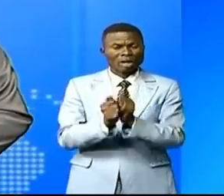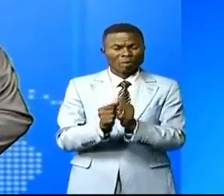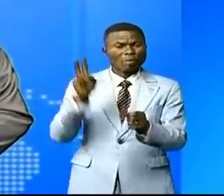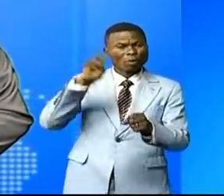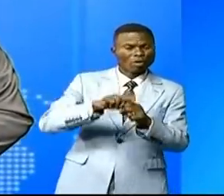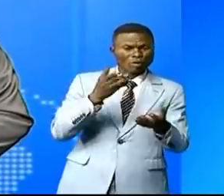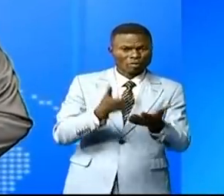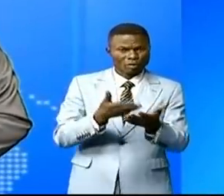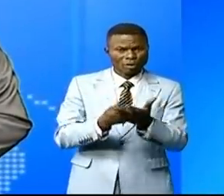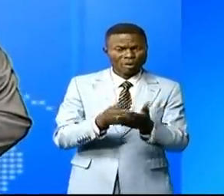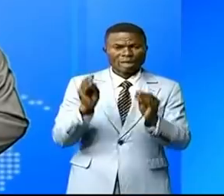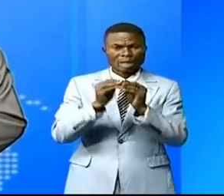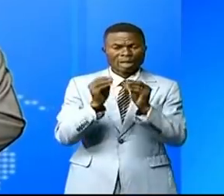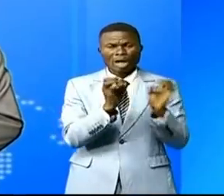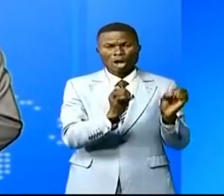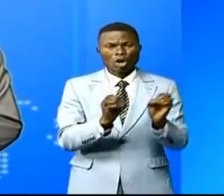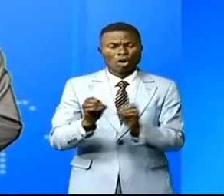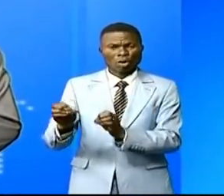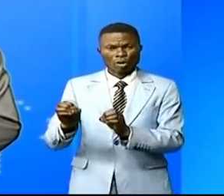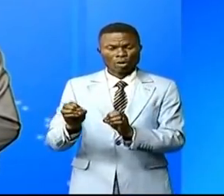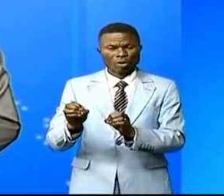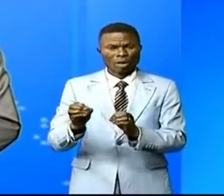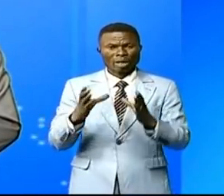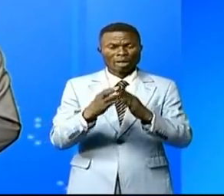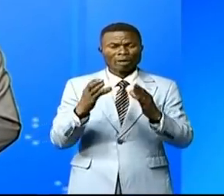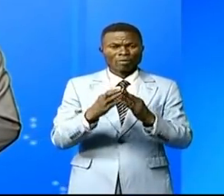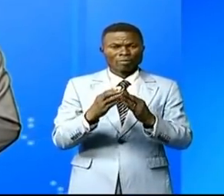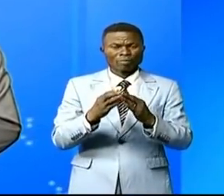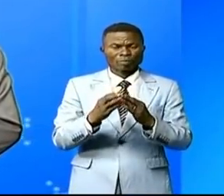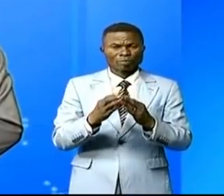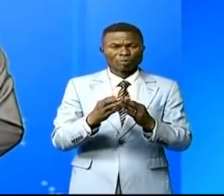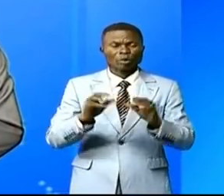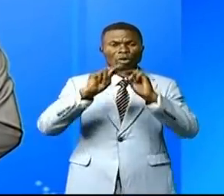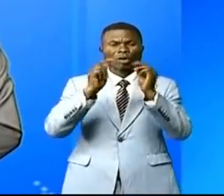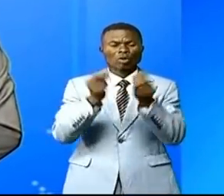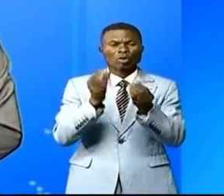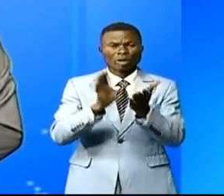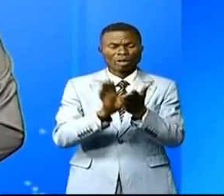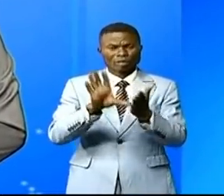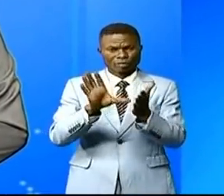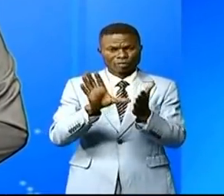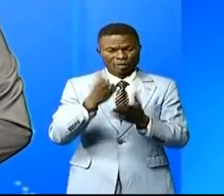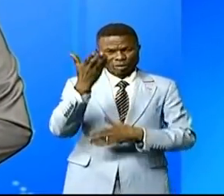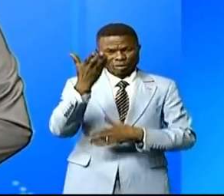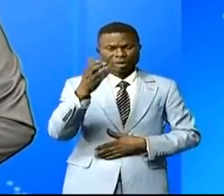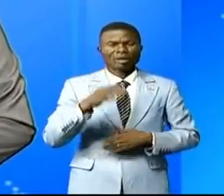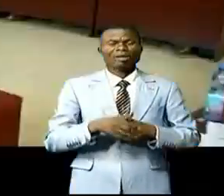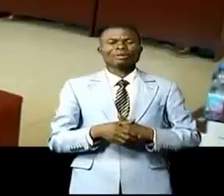au cours d'un atelier organisé par le COCAFEM. Un reportage de Christine Lenzo.